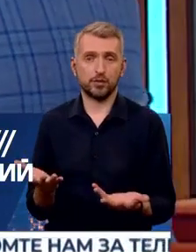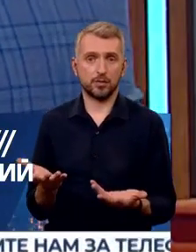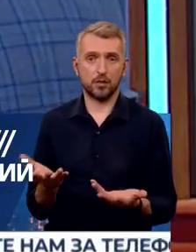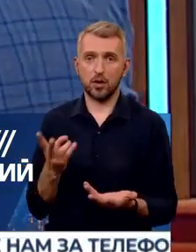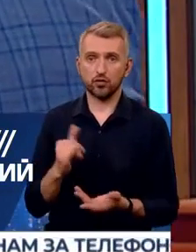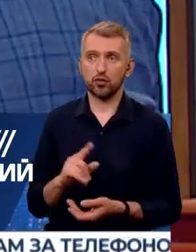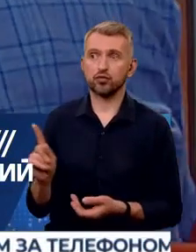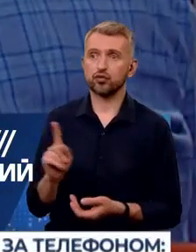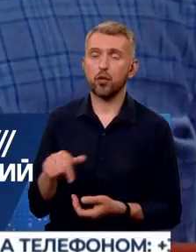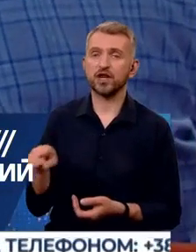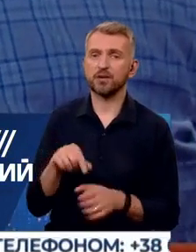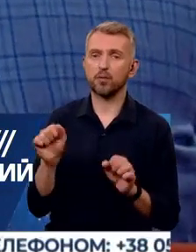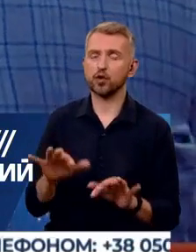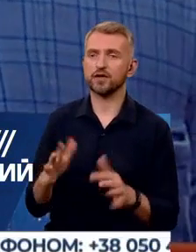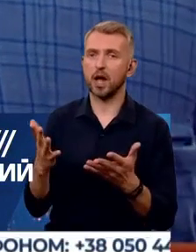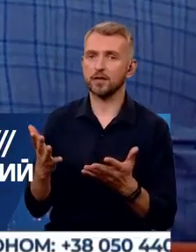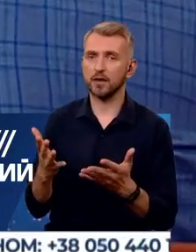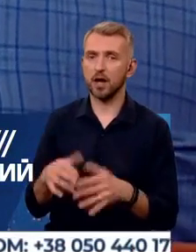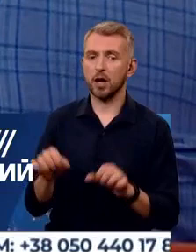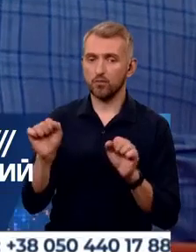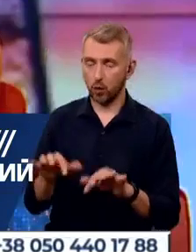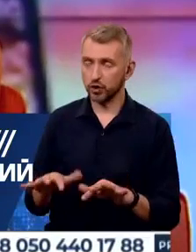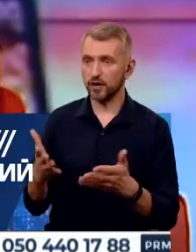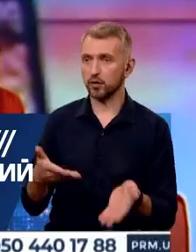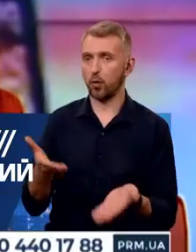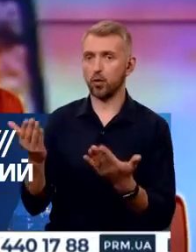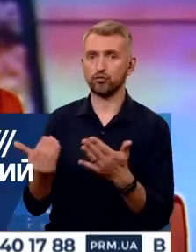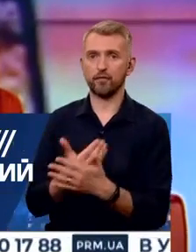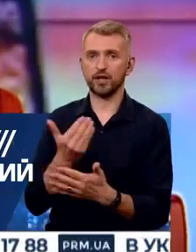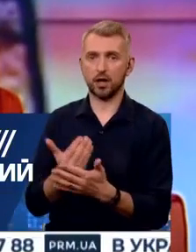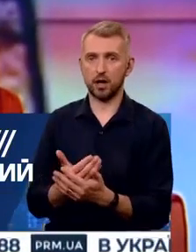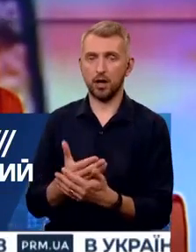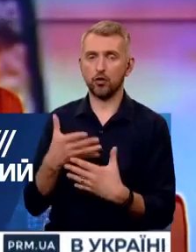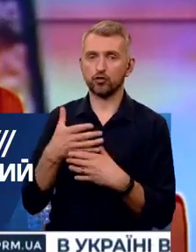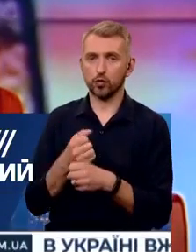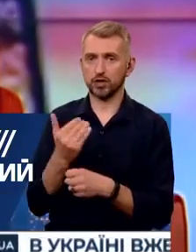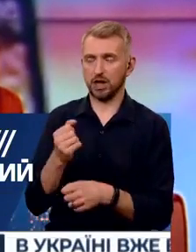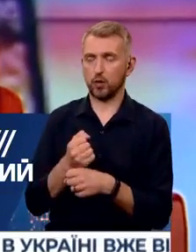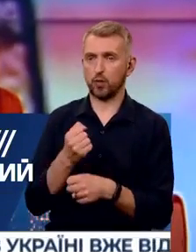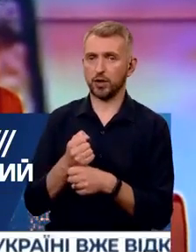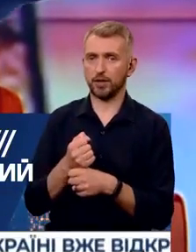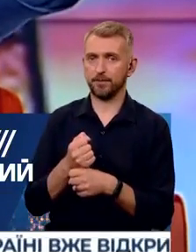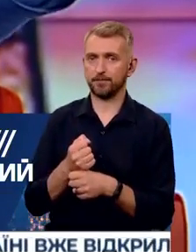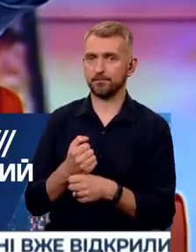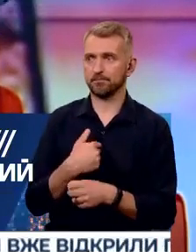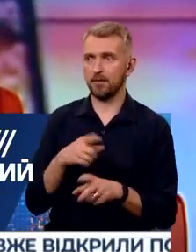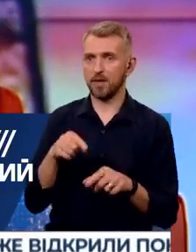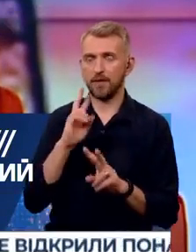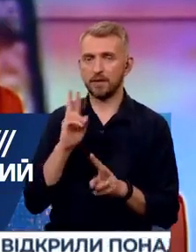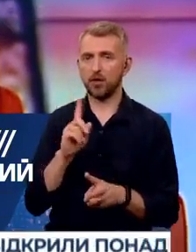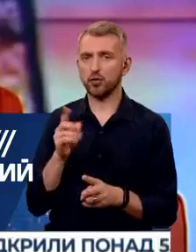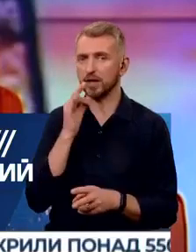Ну, що з ними може статися? Може статися, от новина, скорочення їх роботи. Я навіть не знаю,